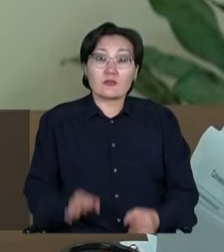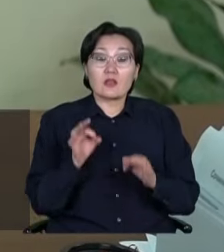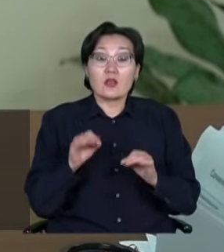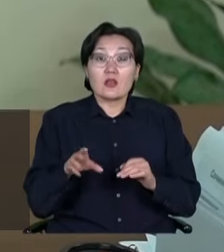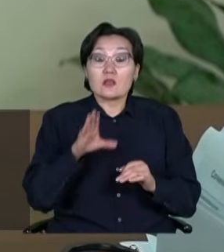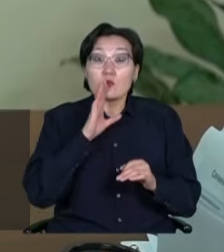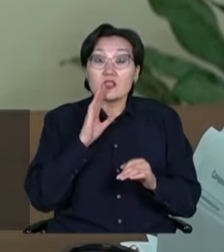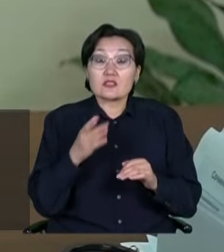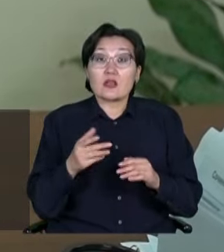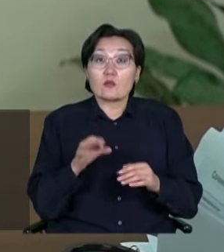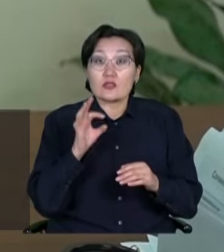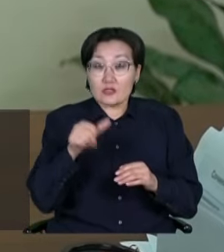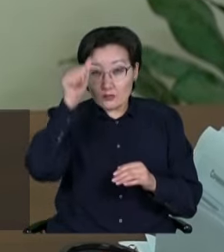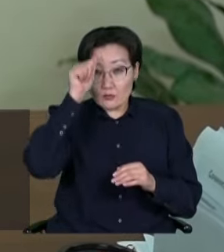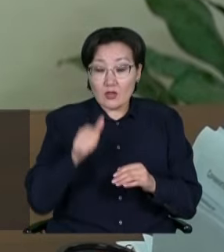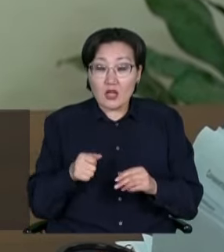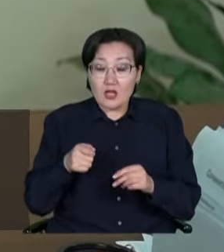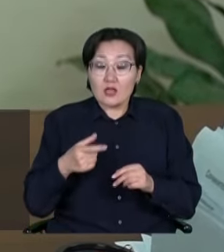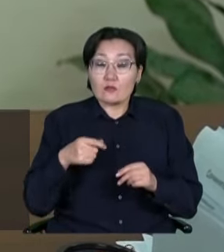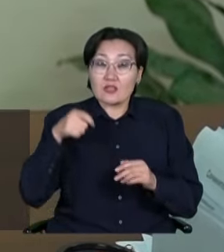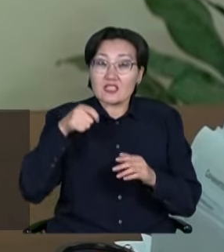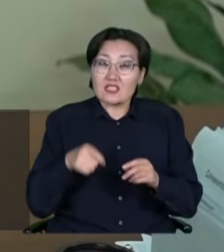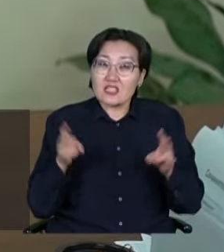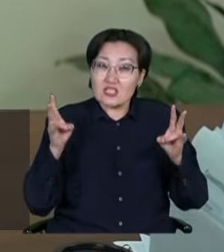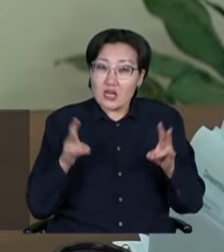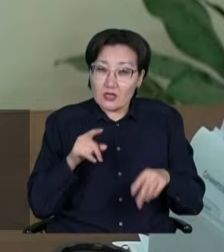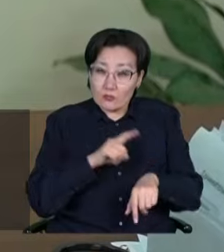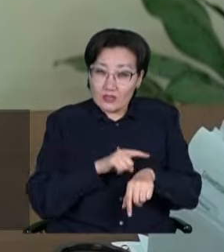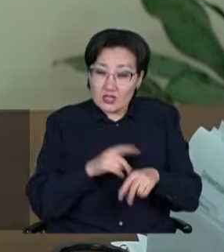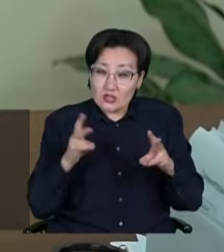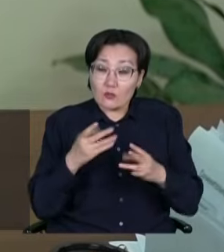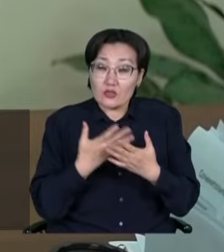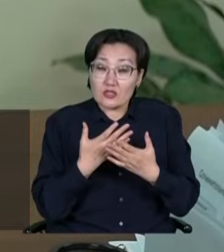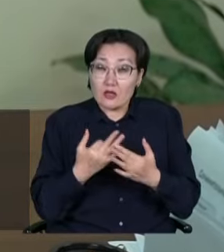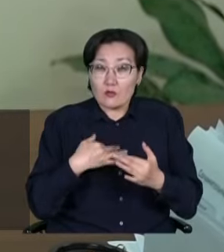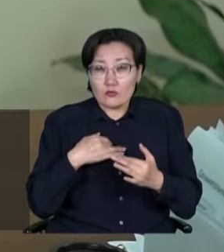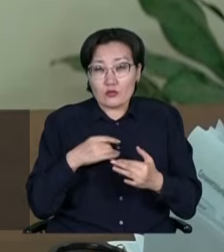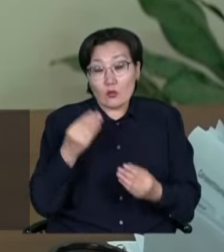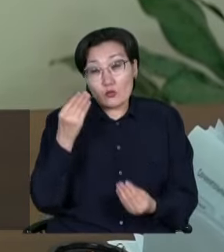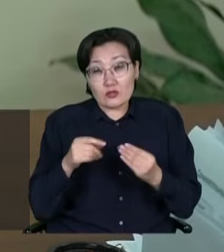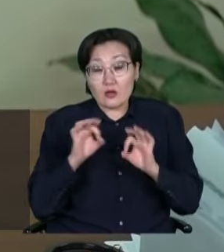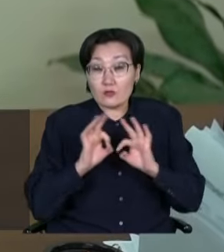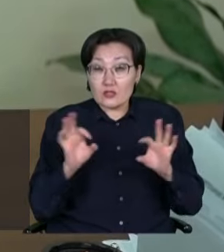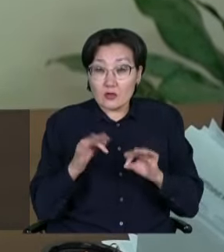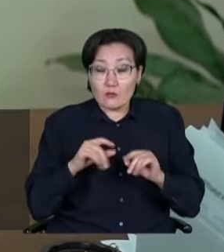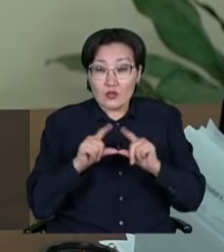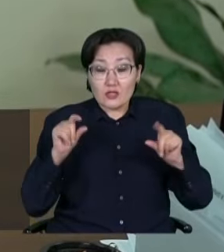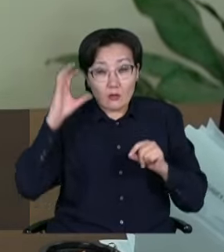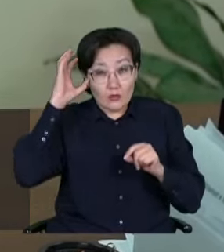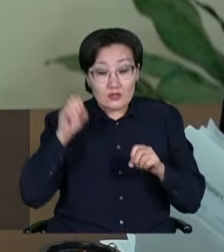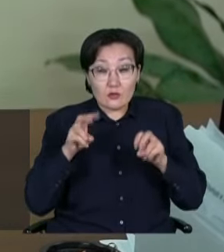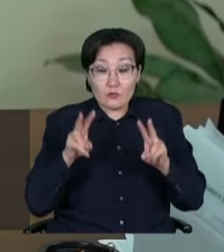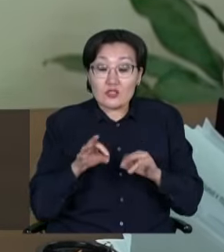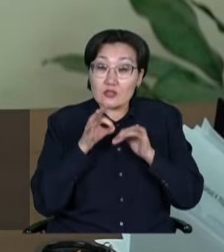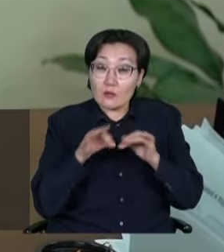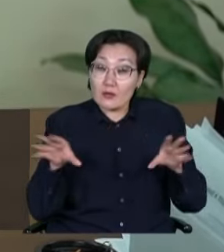Оқушының қолынан қазан айында өткір затпен салынған жарақатты байқағанбыз, бірақ оны жай ғана ермек деп түсіндірді. Сонда да мектеп психологын апарып